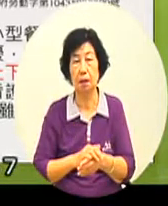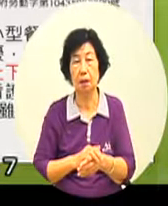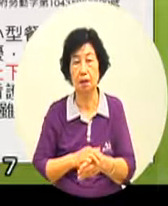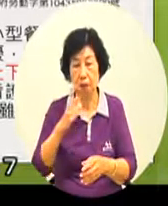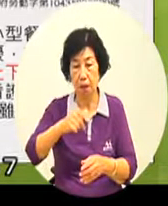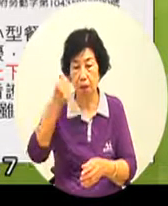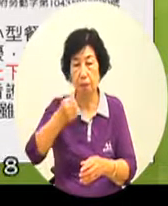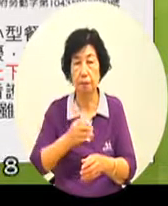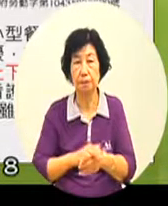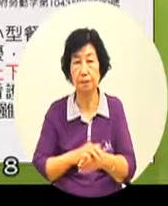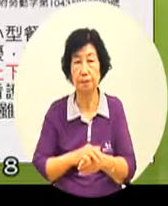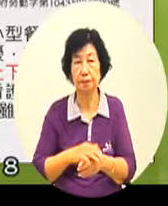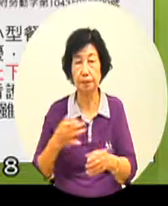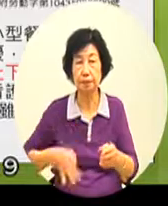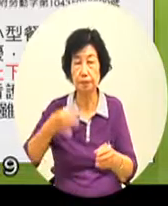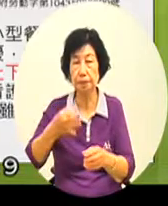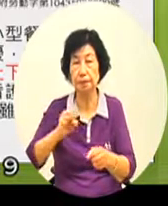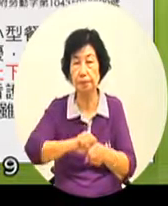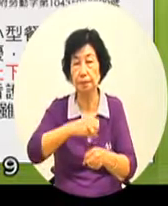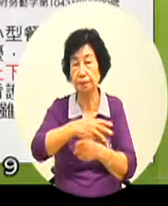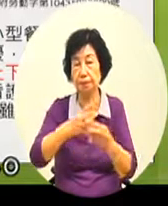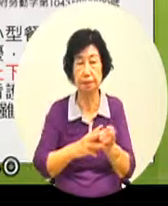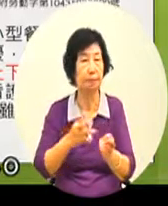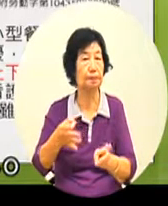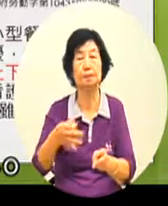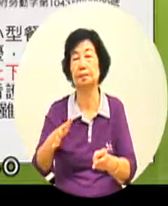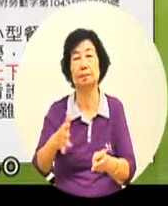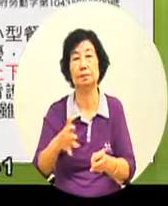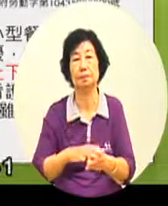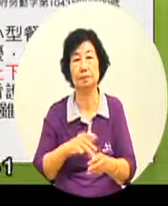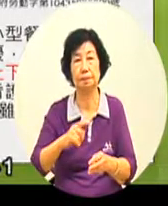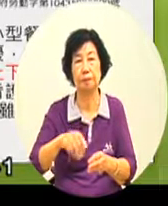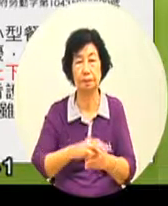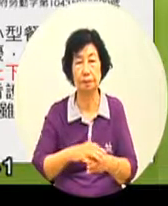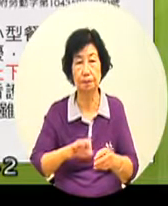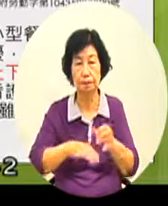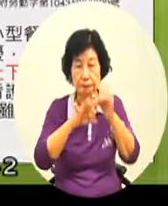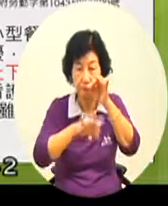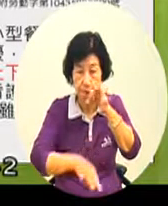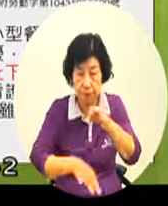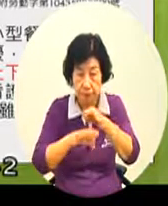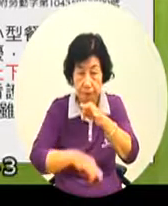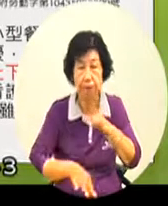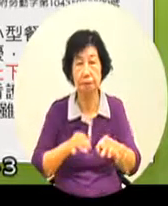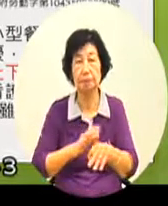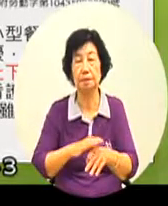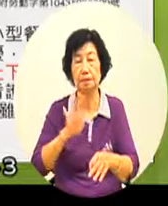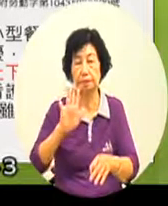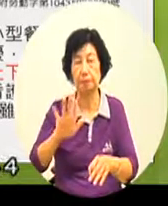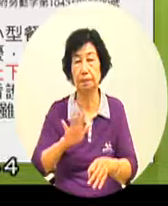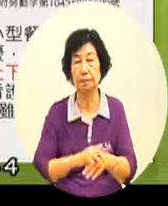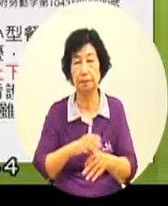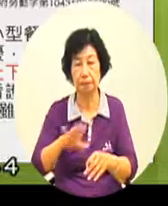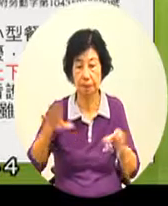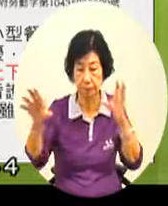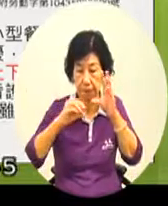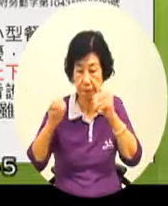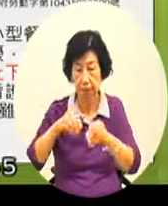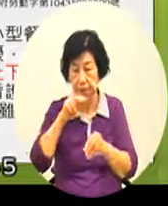加班费。好，哦，那可是他们都有排班表，好，哦，他们有排班表。他有出具这些相关的一些资料，哦，